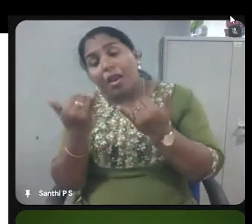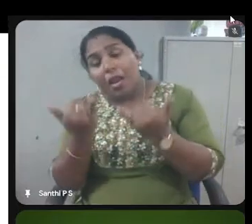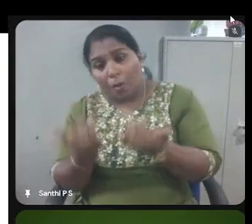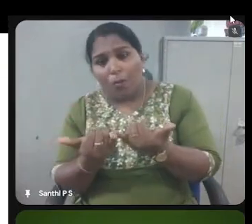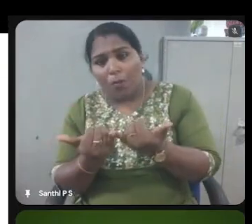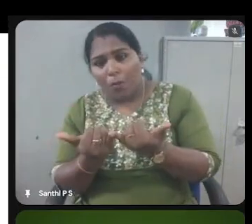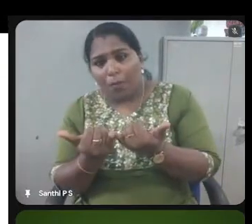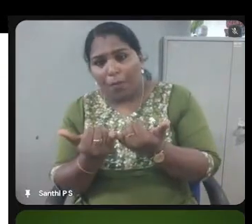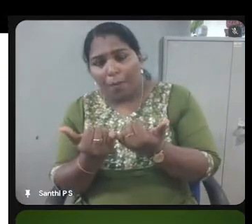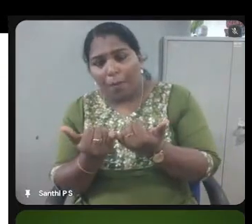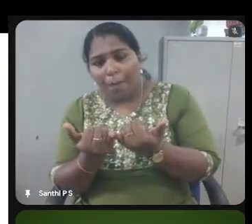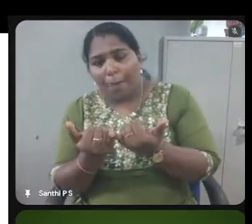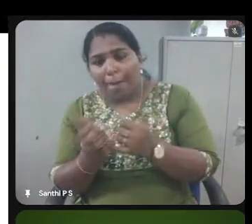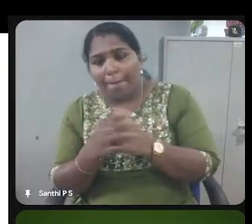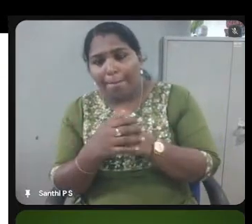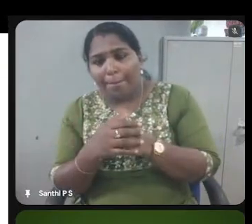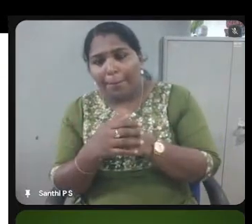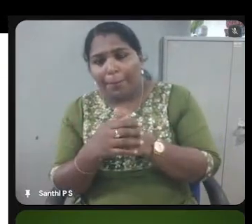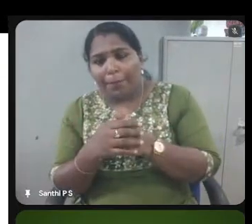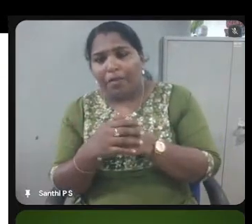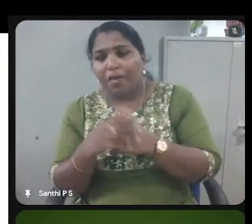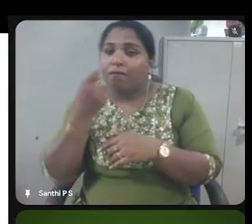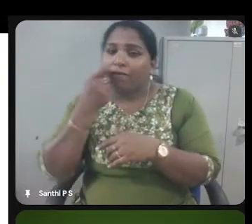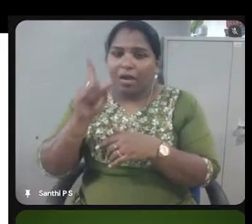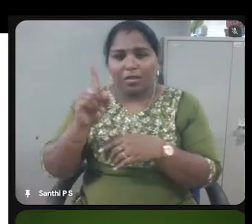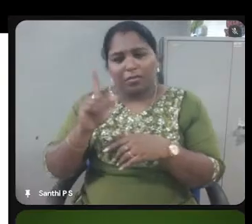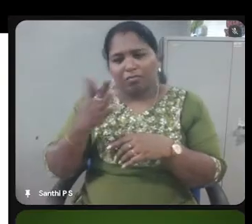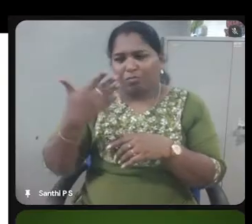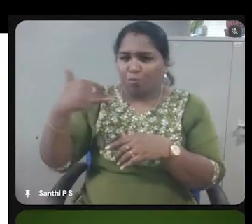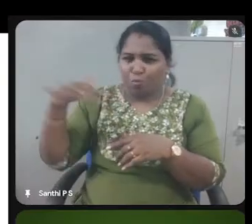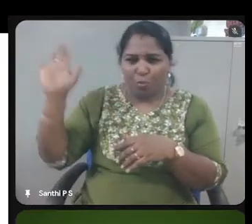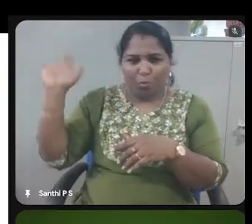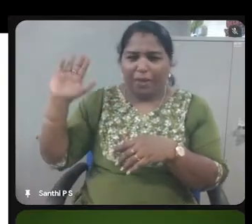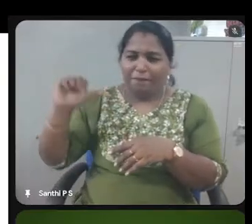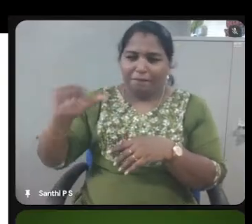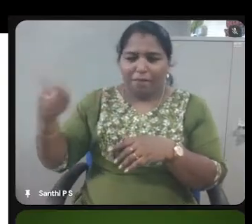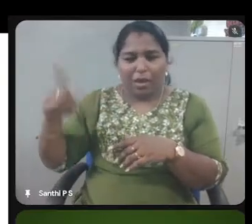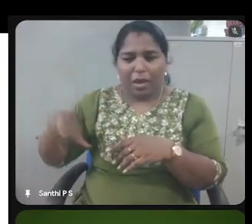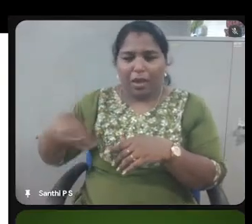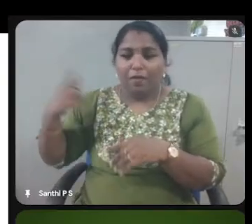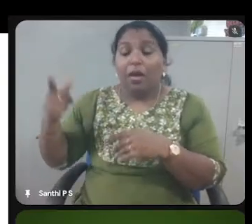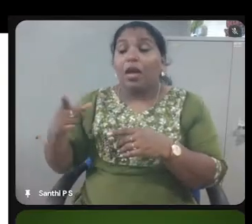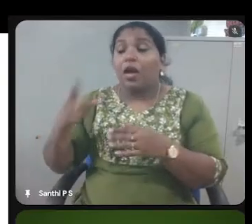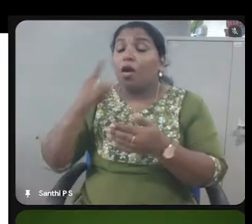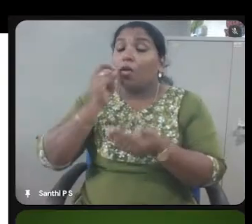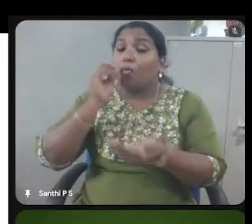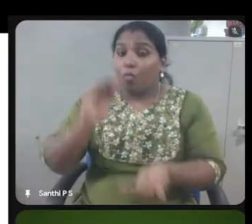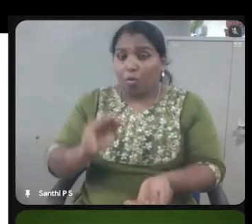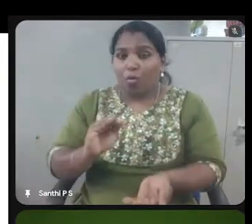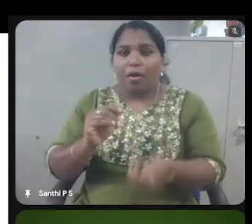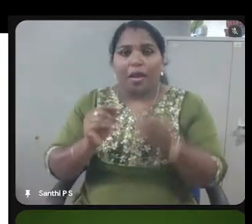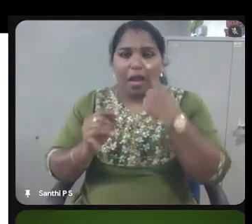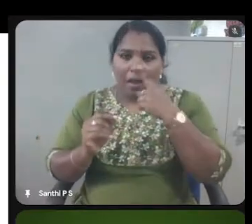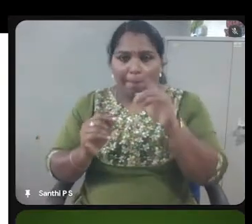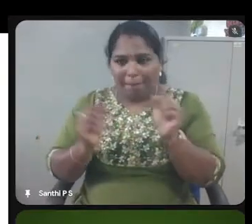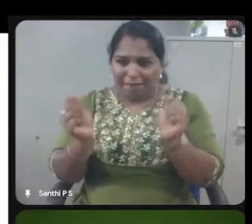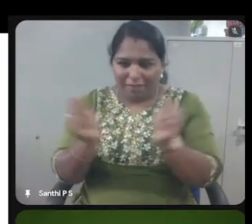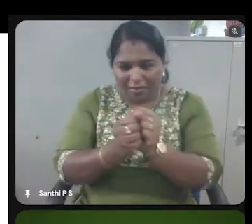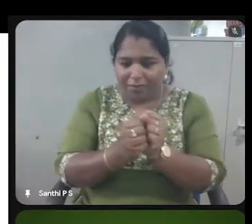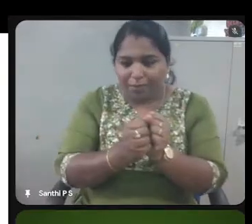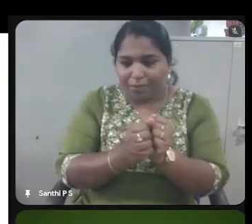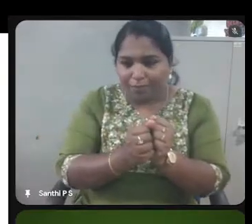ആള് വേറൊരു ഇതായിട്ട് പോയി, ഫാദർ പോയി. അപ്പൊ മോനിപ്പം മദറിന്റെ കൂടെ ഉള്ള മോന് ഇപ്പൊ